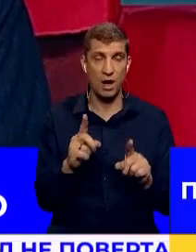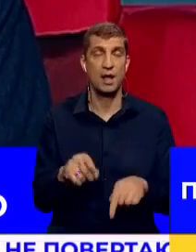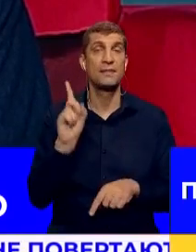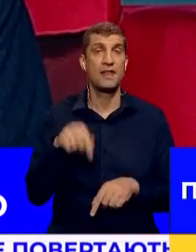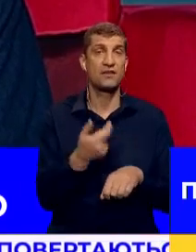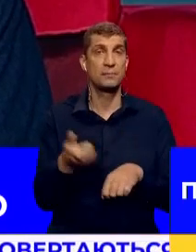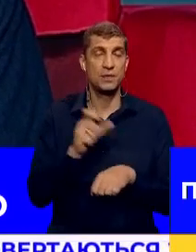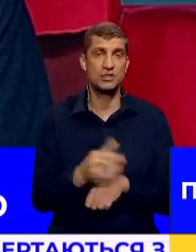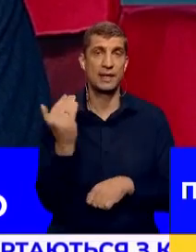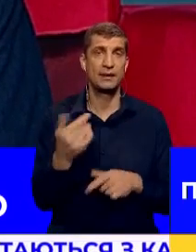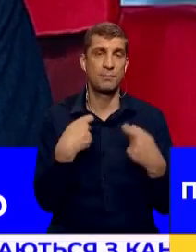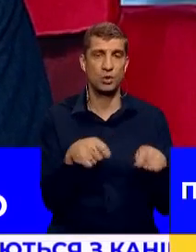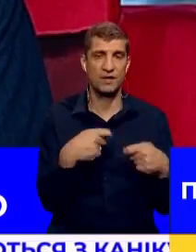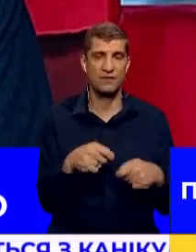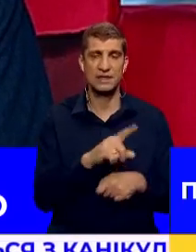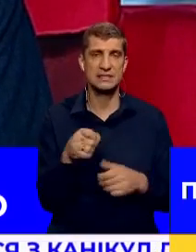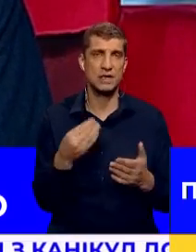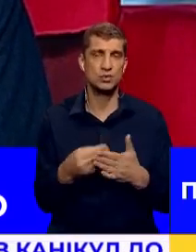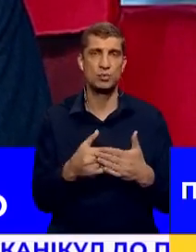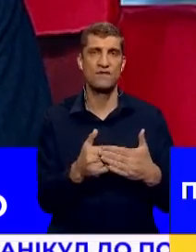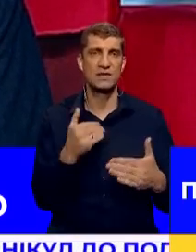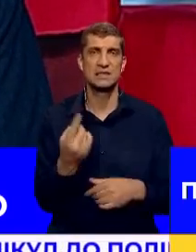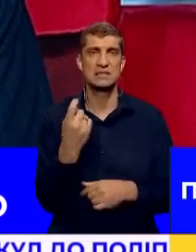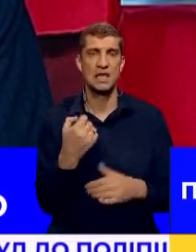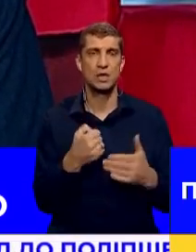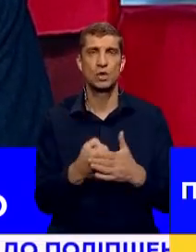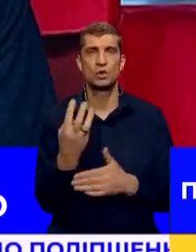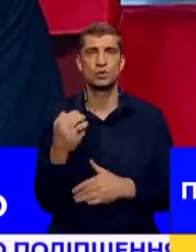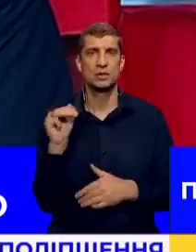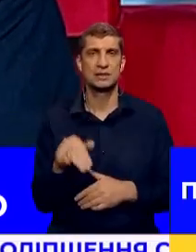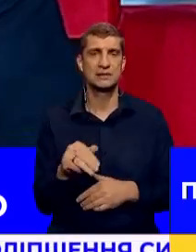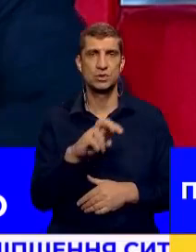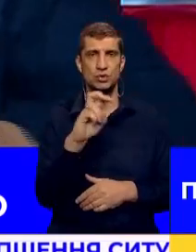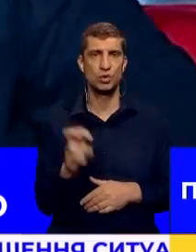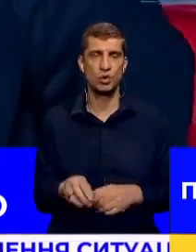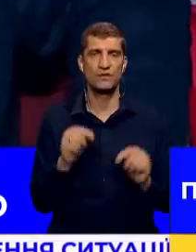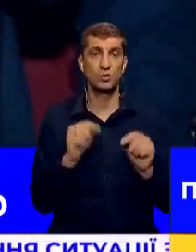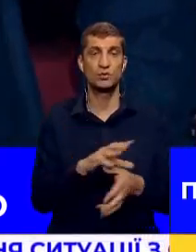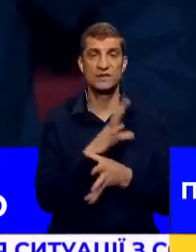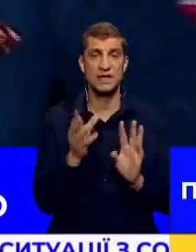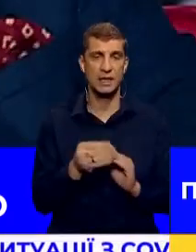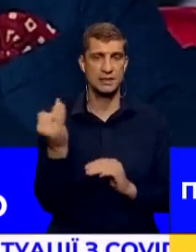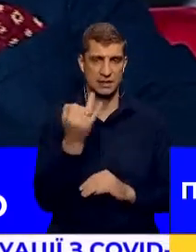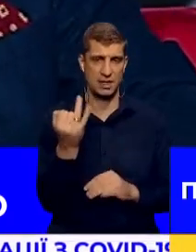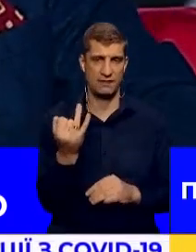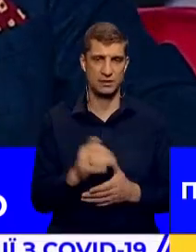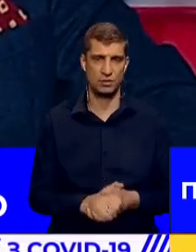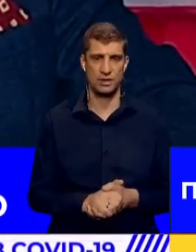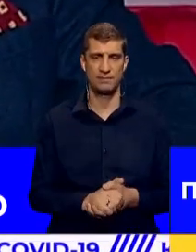– їх продавали за суму від 100 до 300 тисяч доларів. Тут взагалі цікава